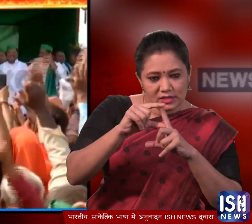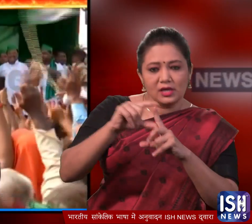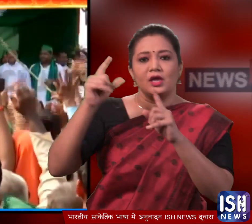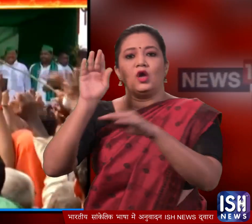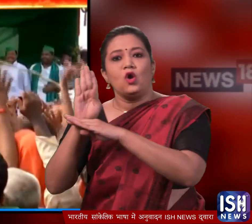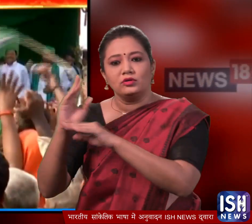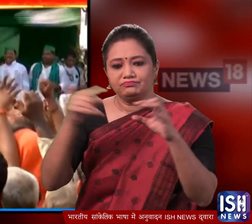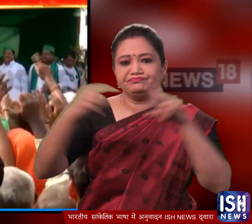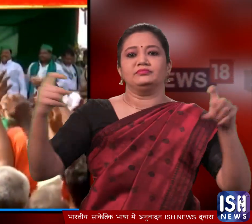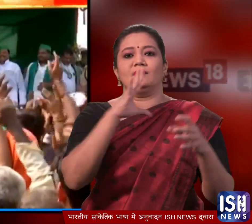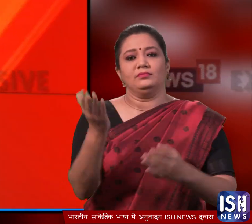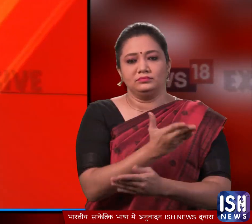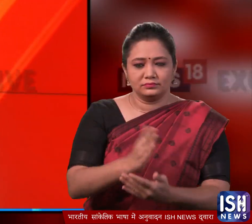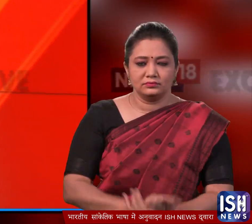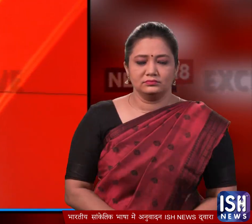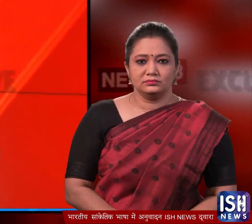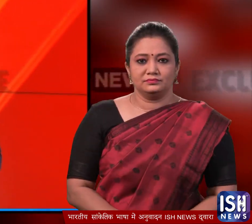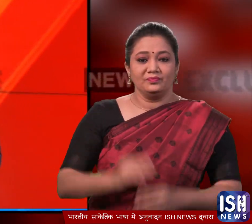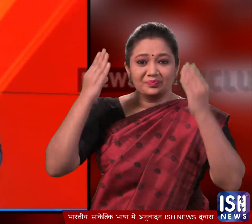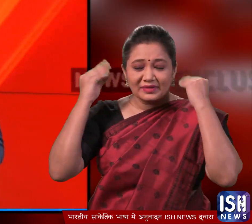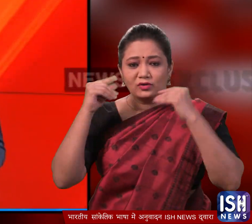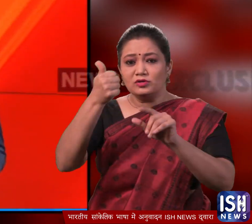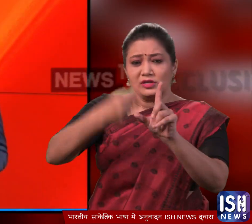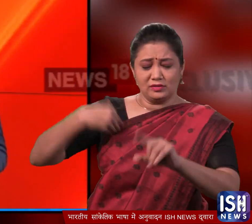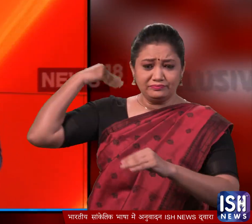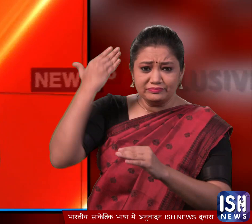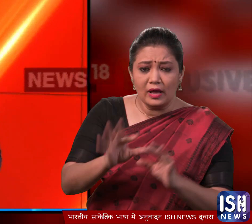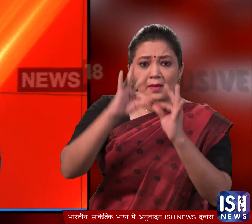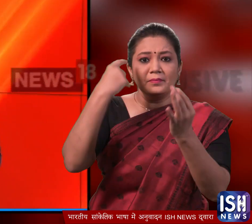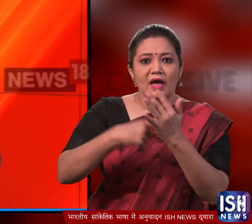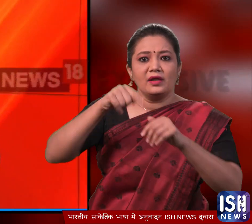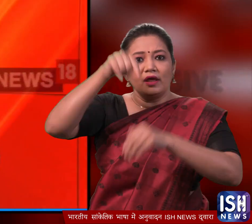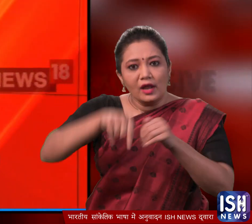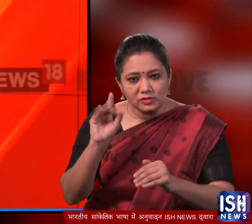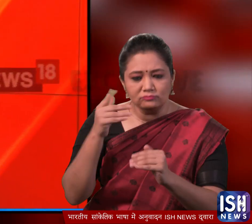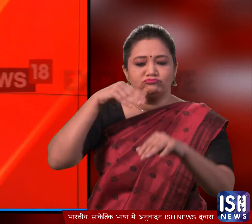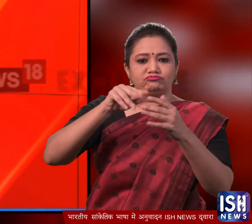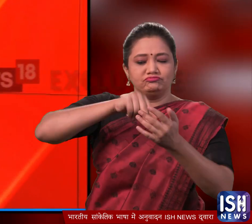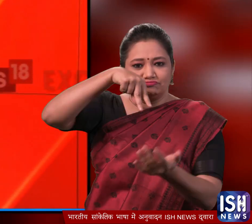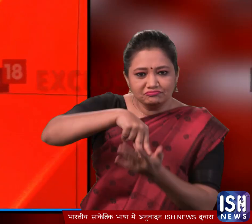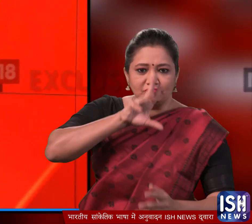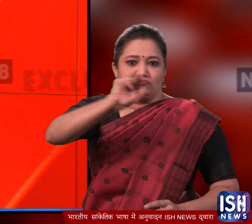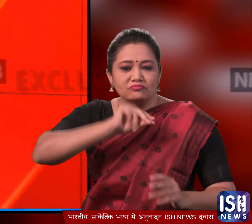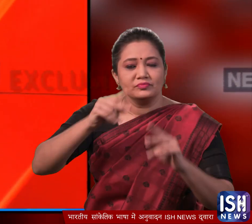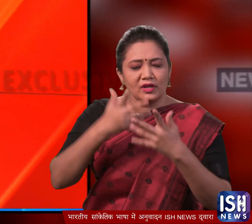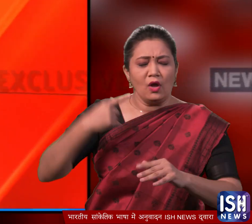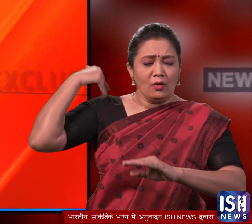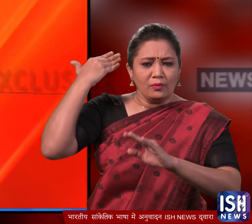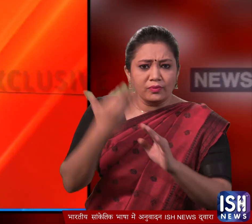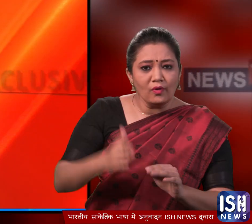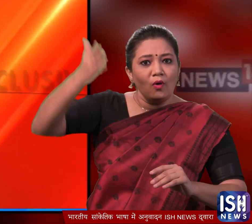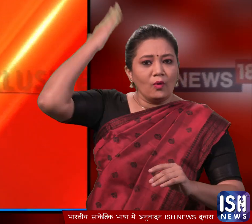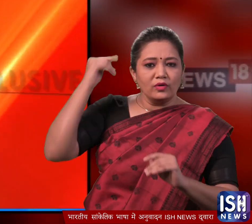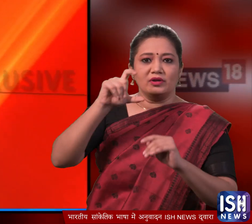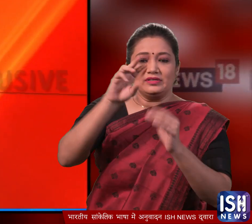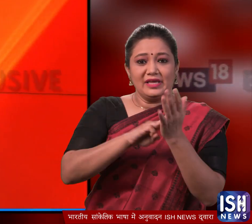और कांग्रेस आमने सामने हैं। सौभाग्य की एक बात यह कि लालू यादव 6 साल बाद बिहार में चुनावी रैली कर रहे थे और इतने लंबे अंतराल में वो अपना पुराना